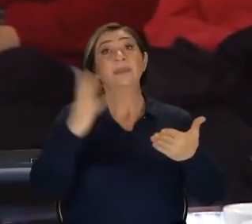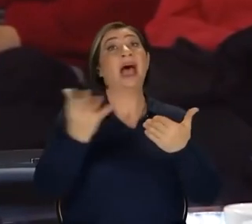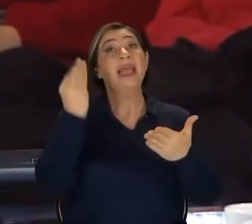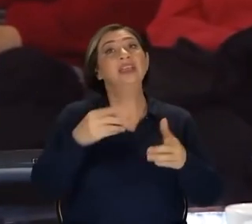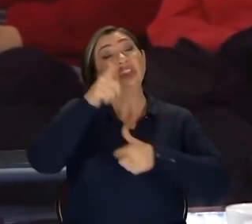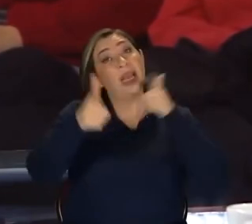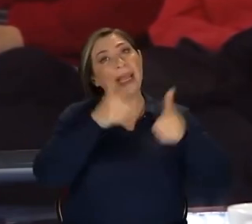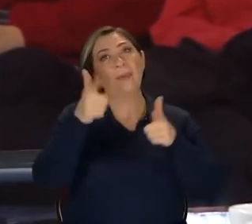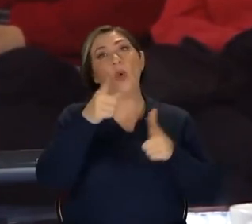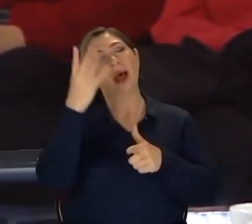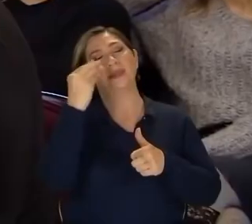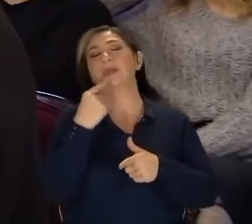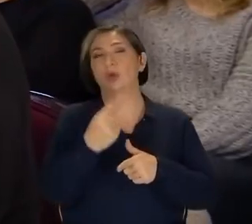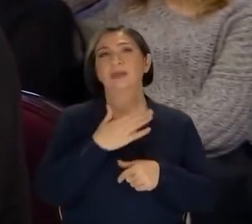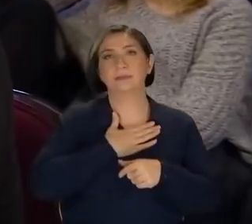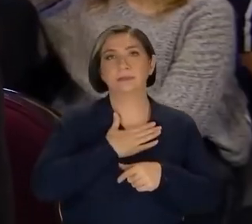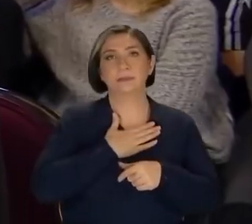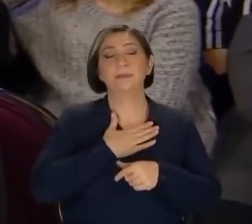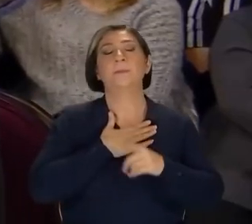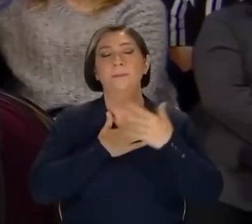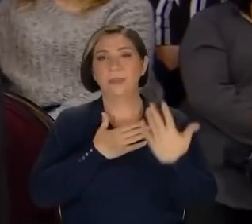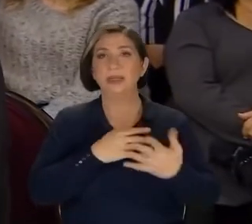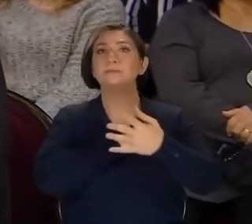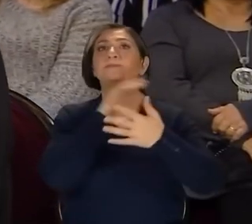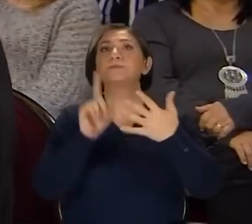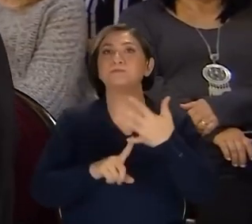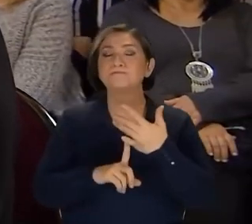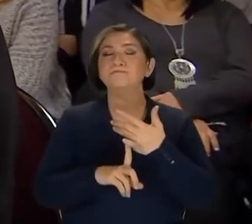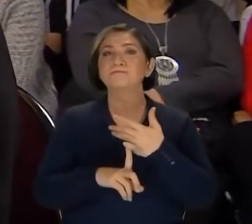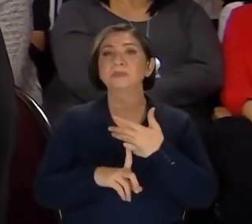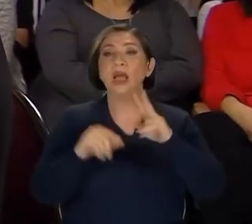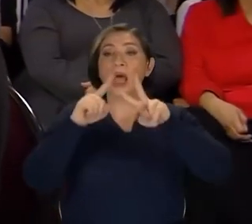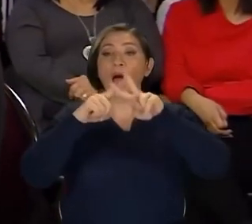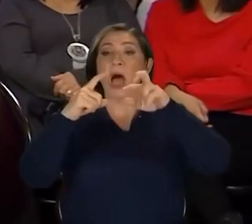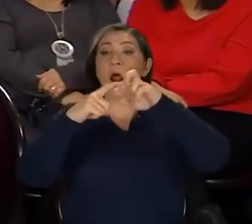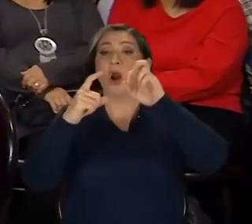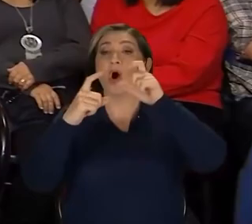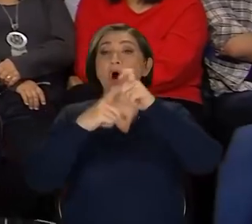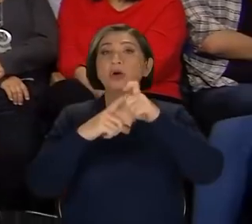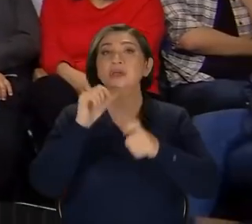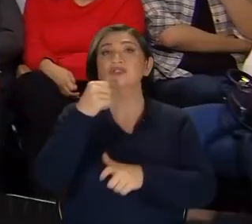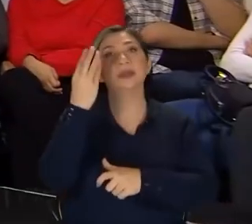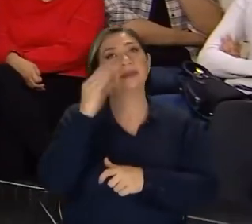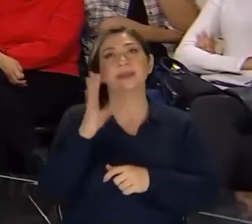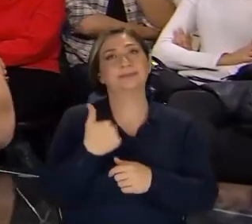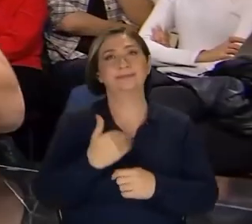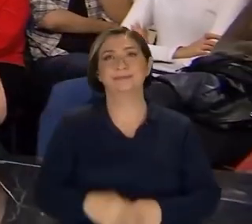çekerim. Bu anlamda söylüyorum. Peki sonra Arog geliyor ki Arog'u hiç